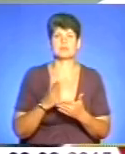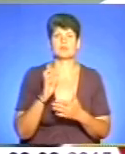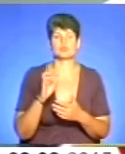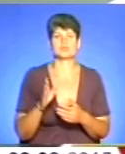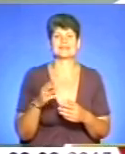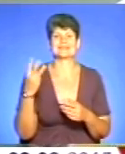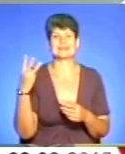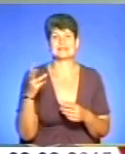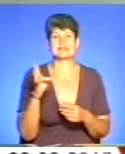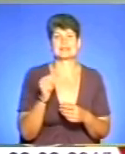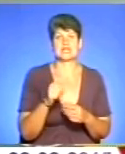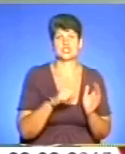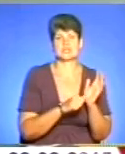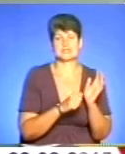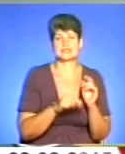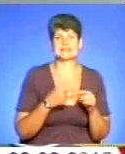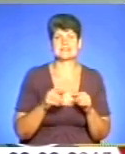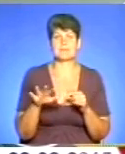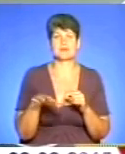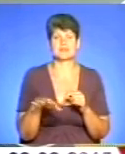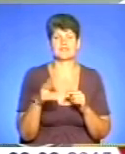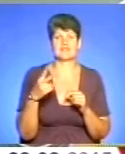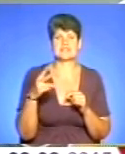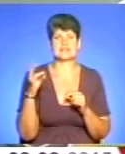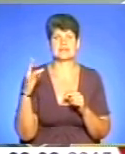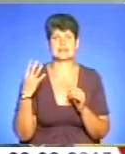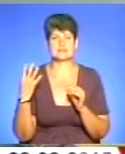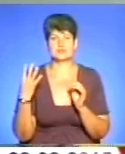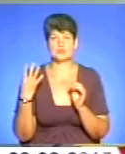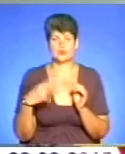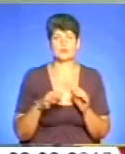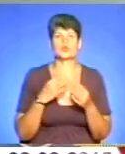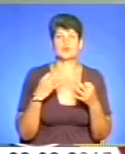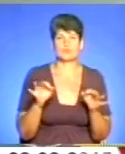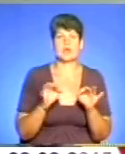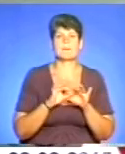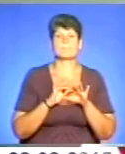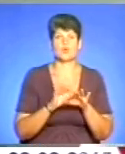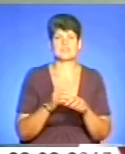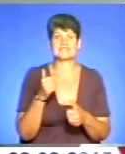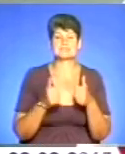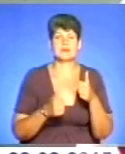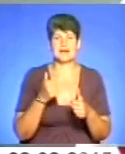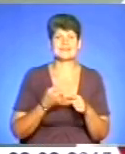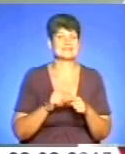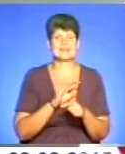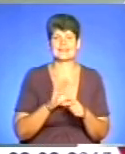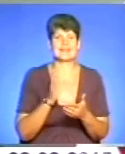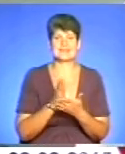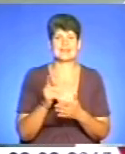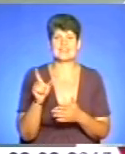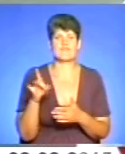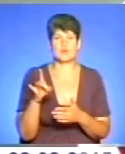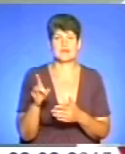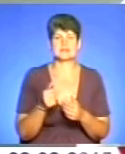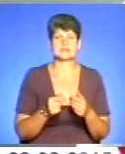30 на 60, тобто цей майданчик є 20 на 40, але він дозволяє проводити змагання. Це не є європейський стандарт, тому що